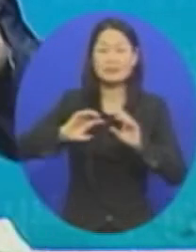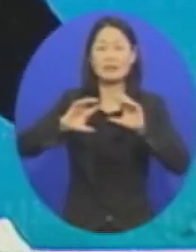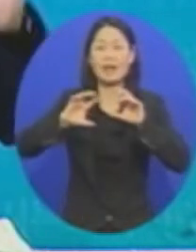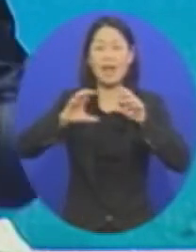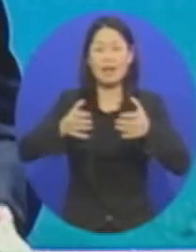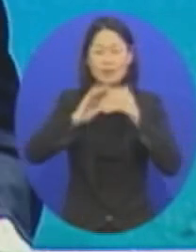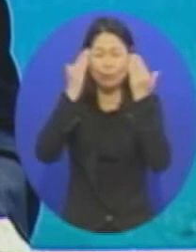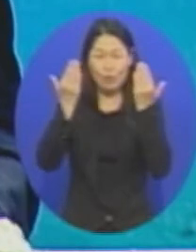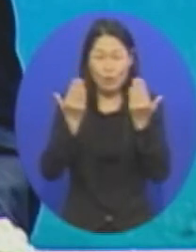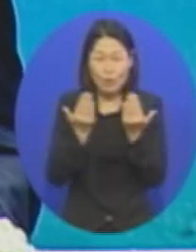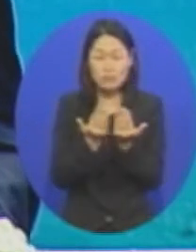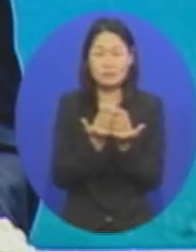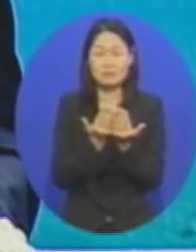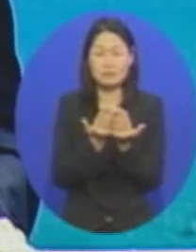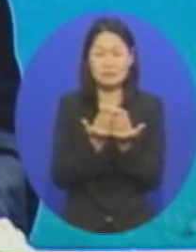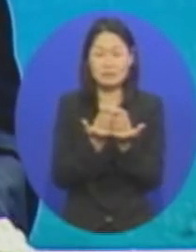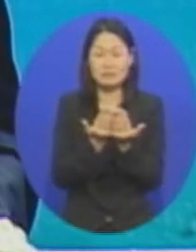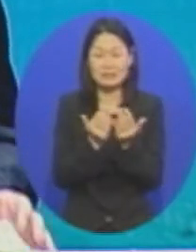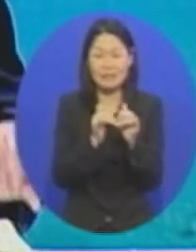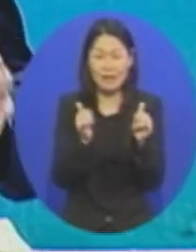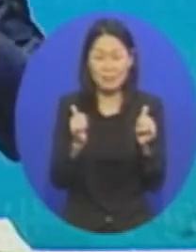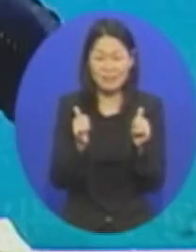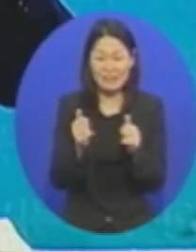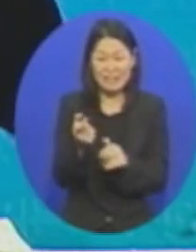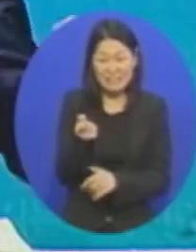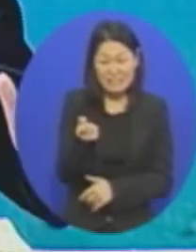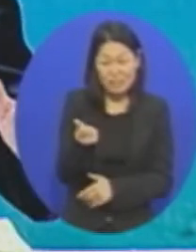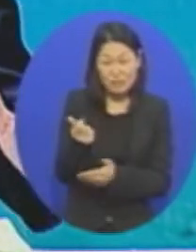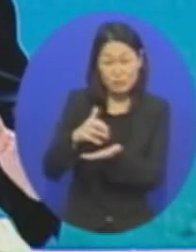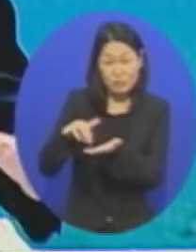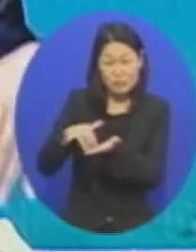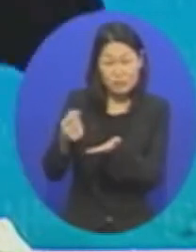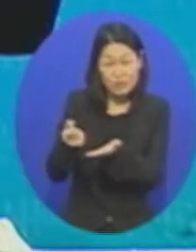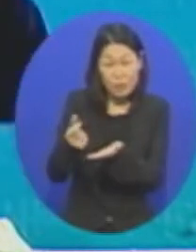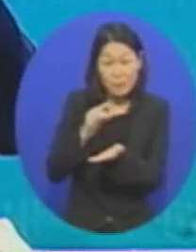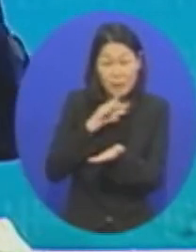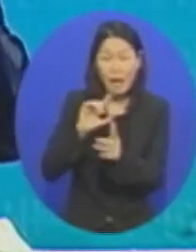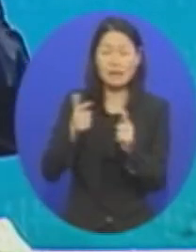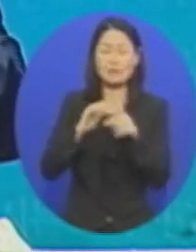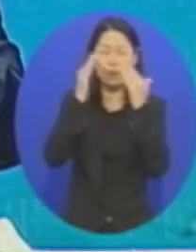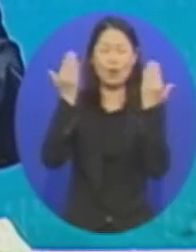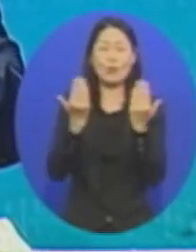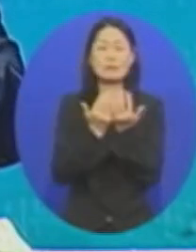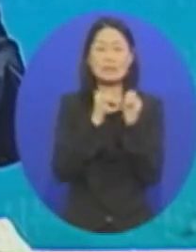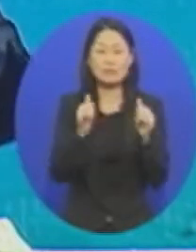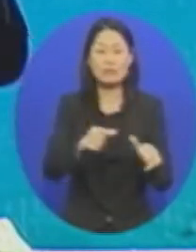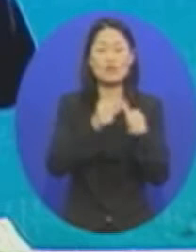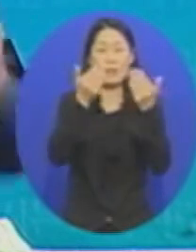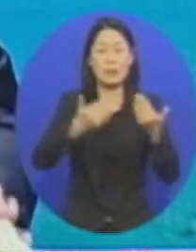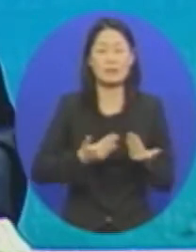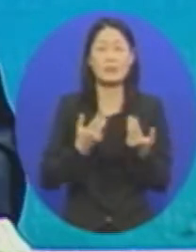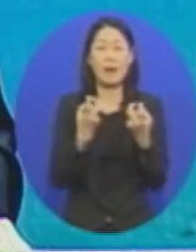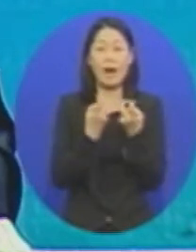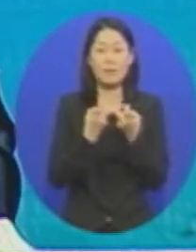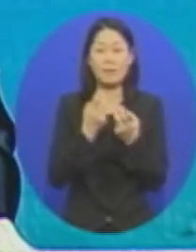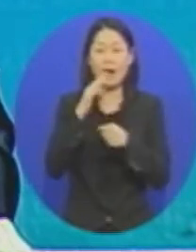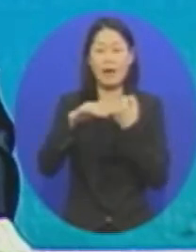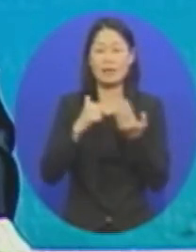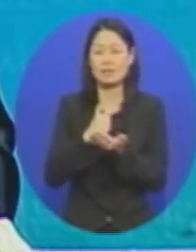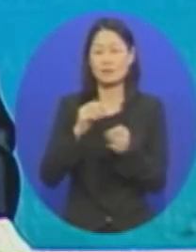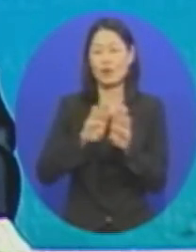모든 4 그것도 몇 사람도 아니고 모든 사람이 다 구원받을 길을 하나님이 열어 놓으신